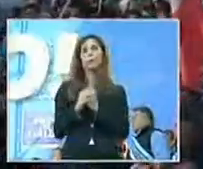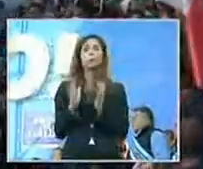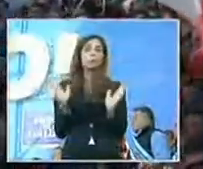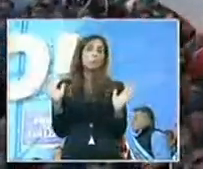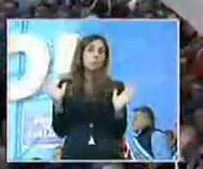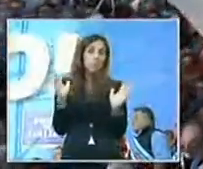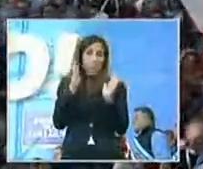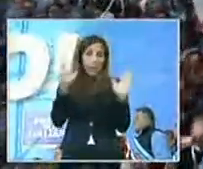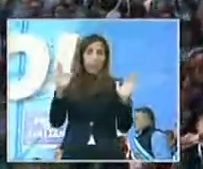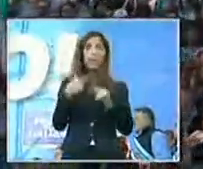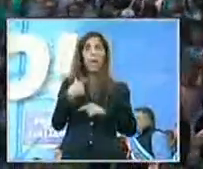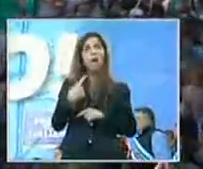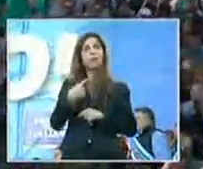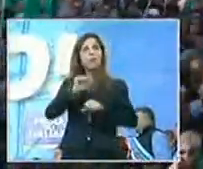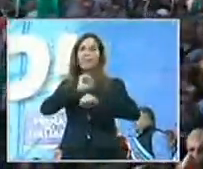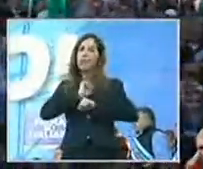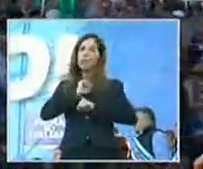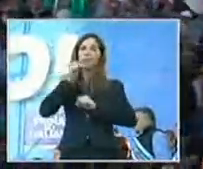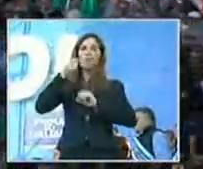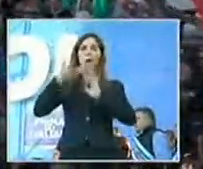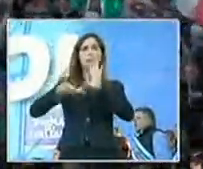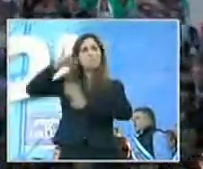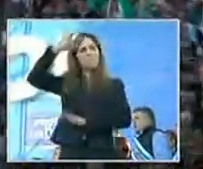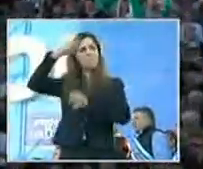piena fiducia nella magistratura.